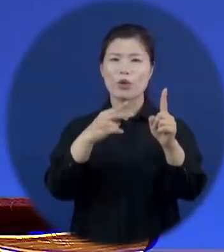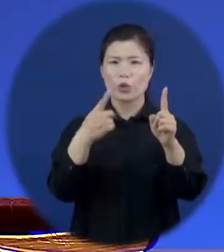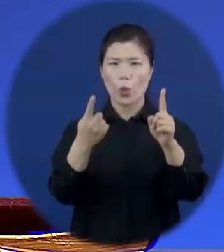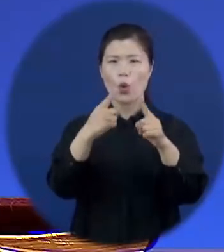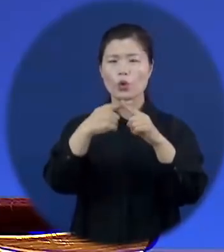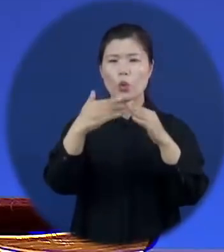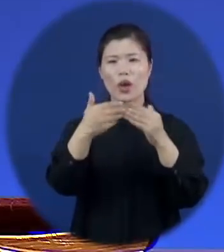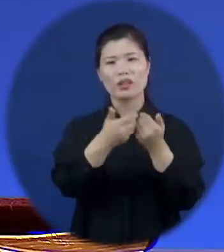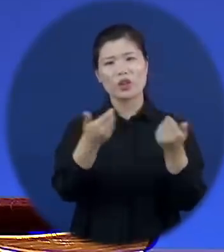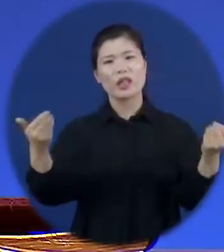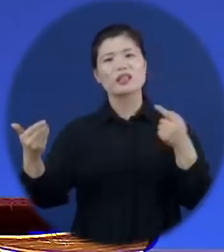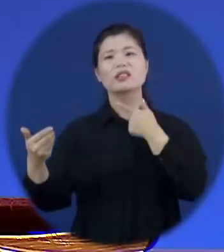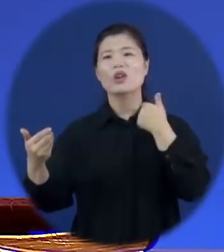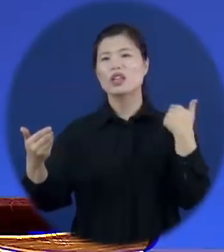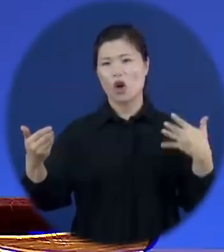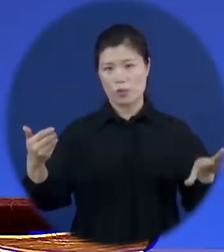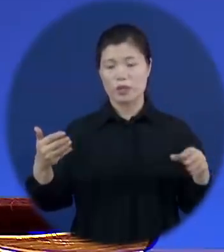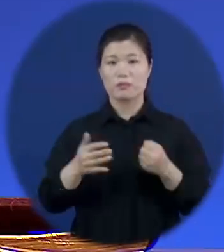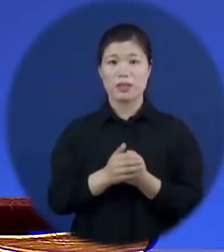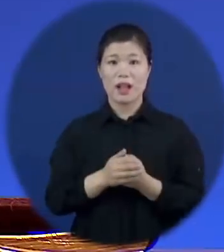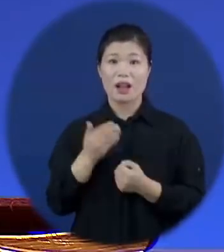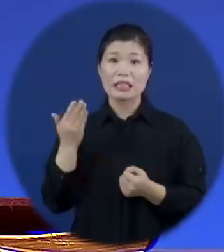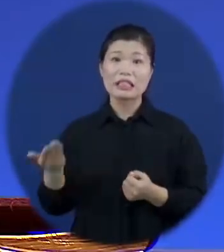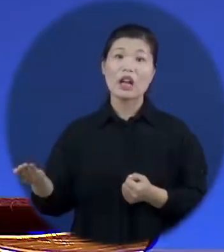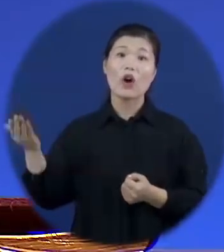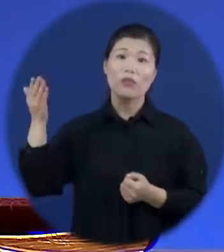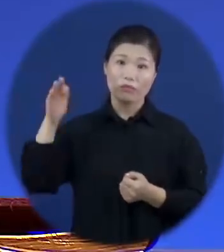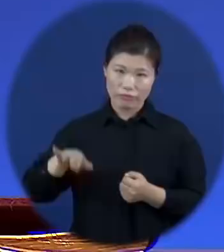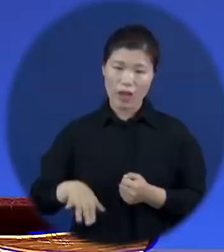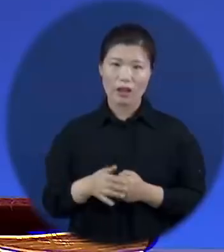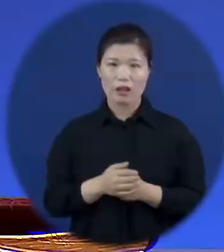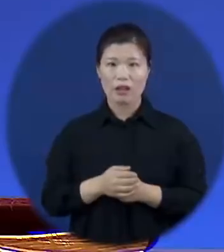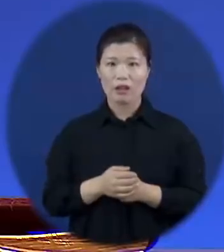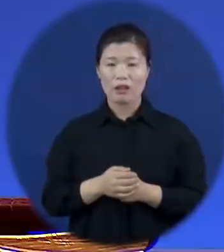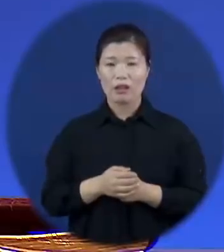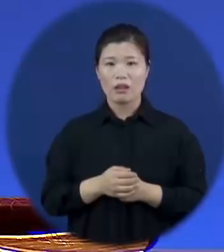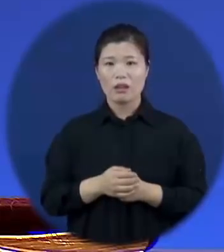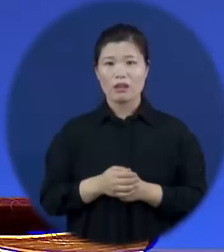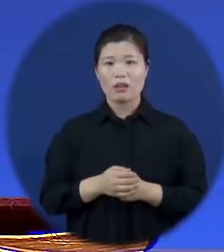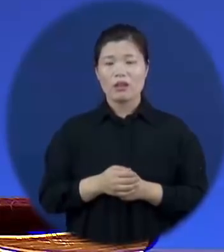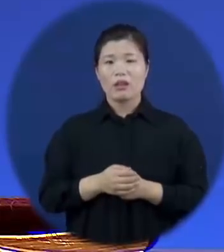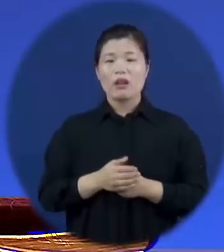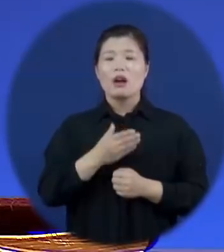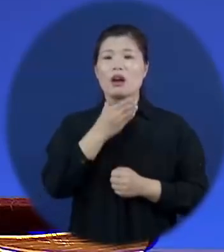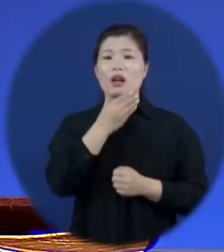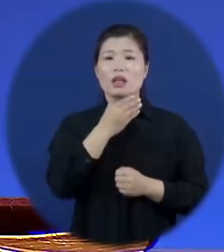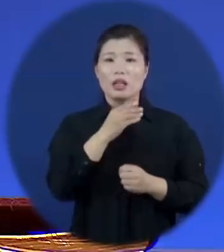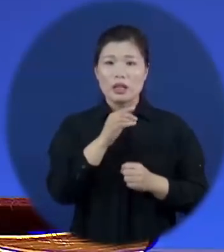번도 교회를 떠나본 적이 없습니다. 그런데요, 이 부분이 중요합니다.